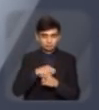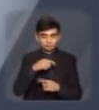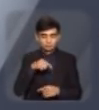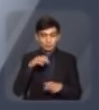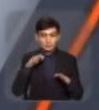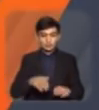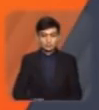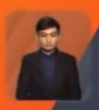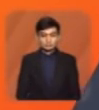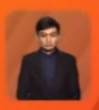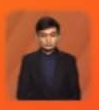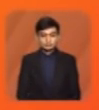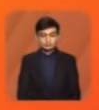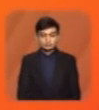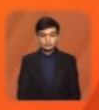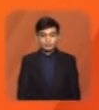нашей студии.